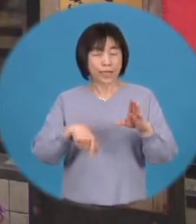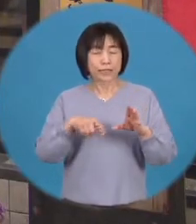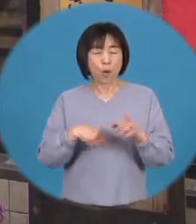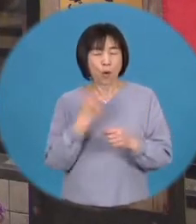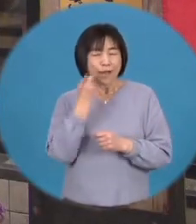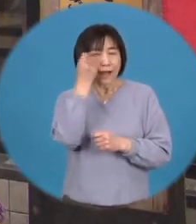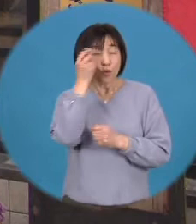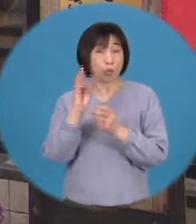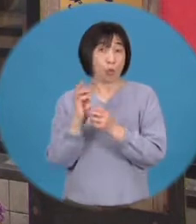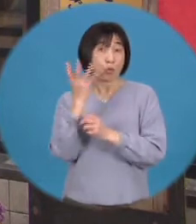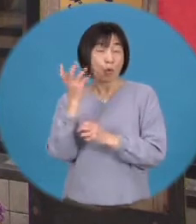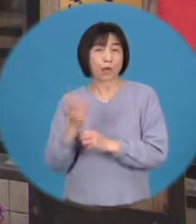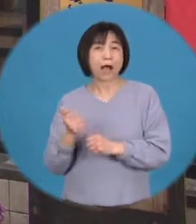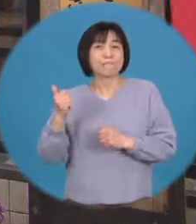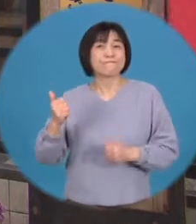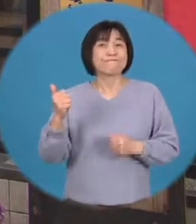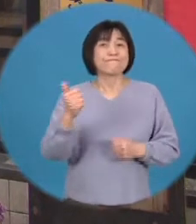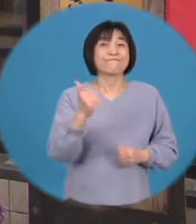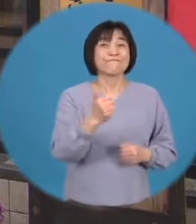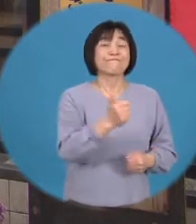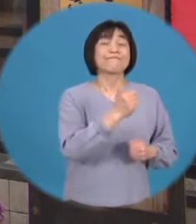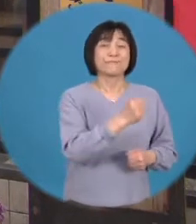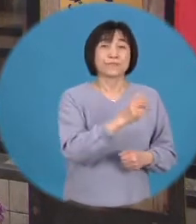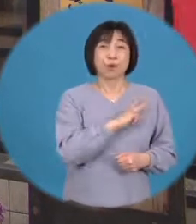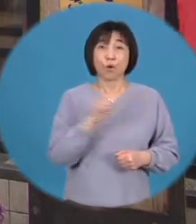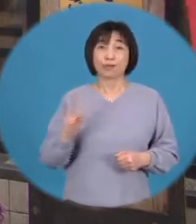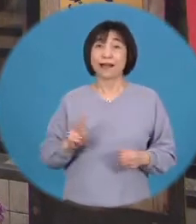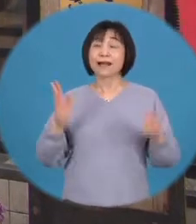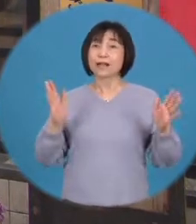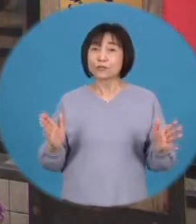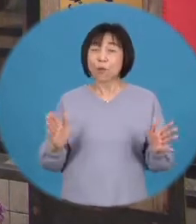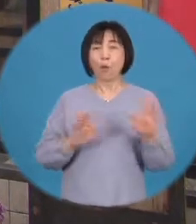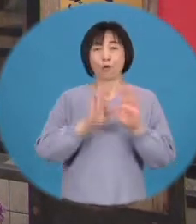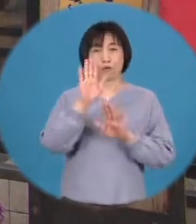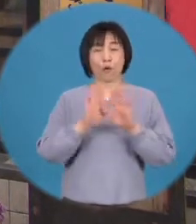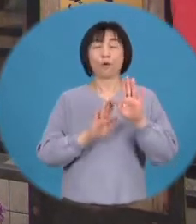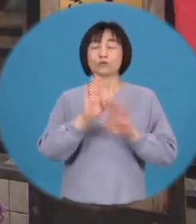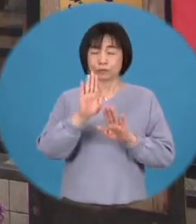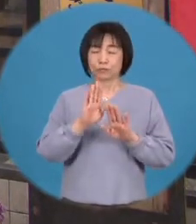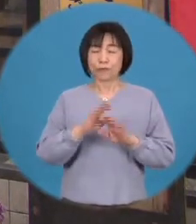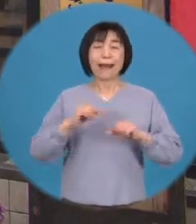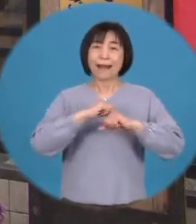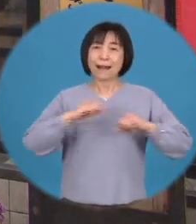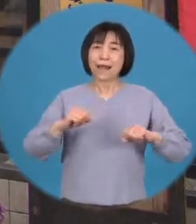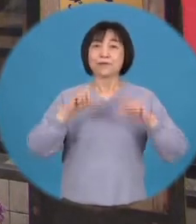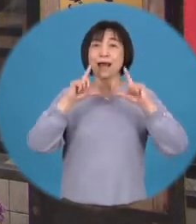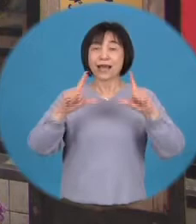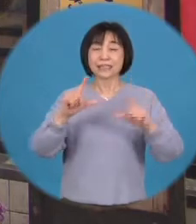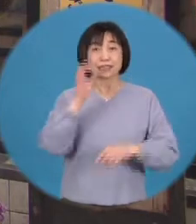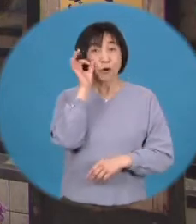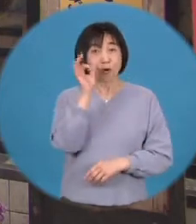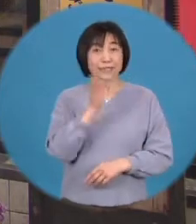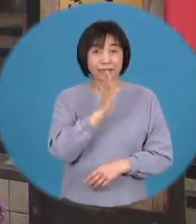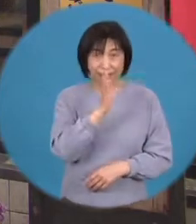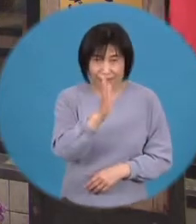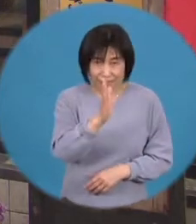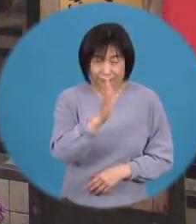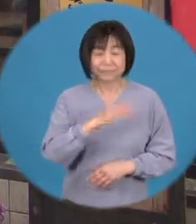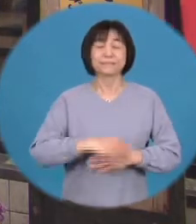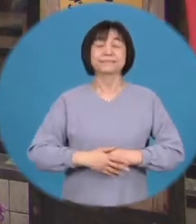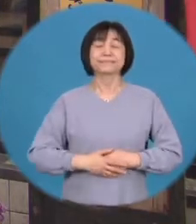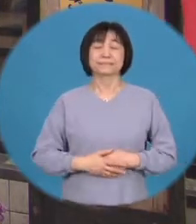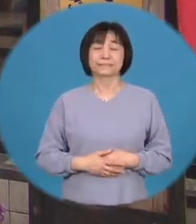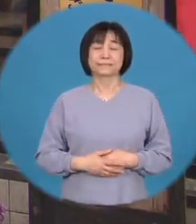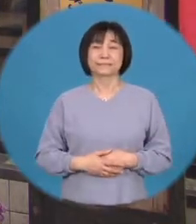の炎が駆け巡るこの記念すべき2日間、オリンピック聖火リレーの様子をぜひライブ配信にてお楽しみ